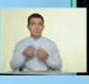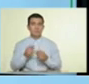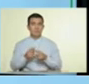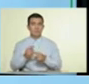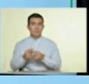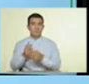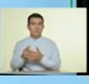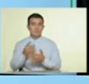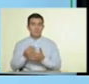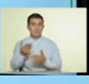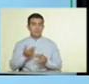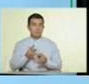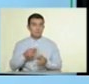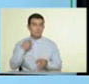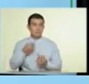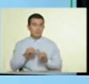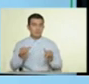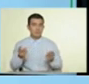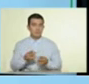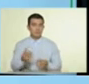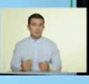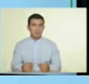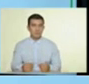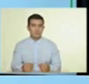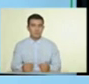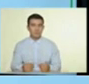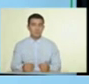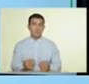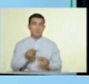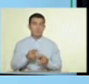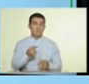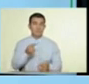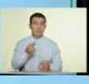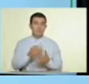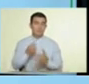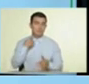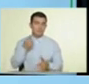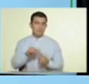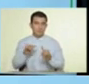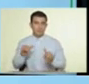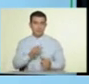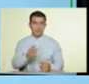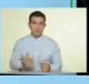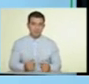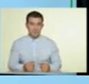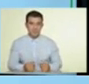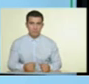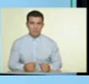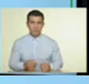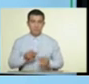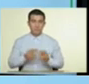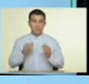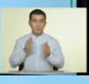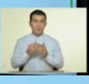birini shu songa ko'paytirishimiz kerak ekan. Ayırmanı songa ko'paytirganda ham, demak, kamayuvchi